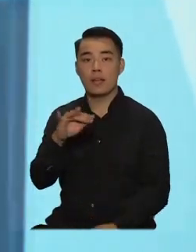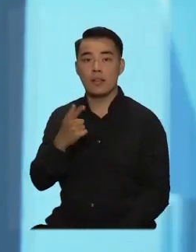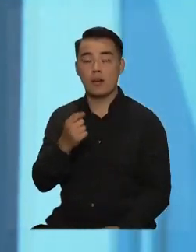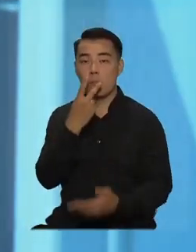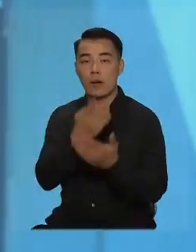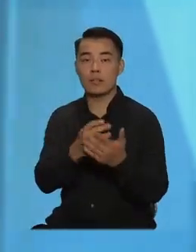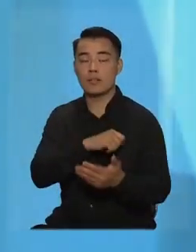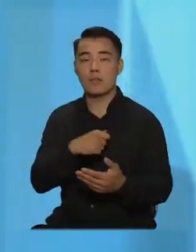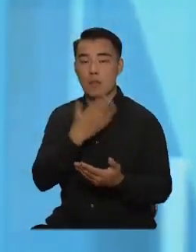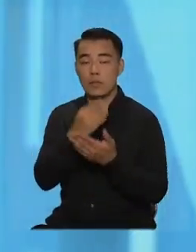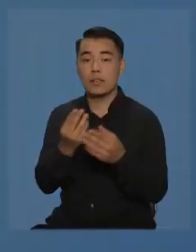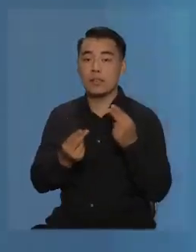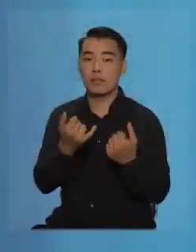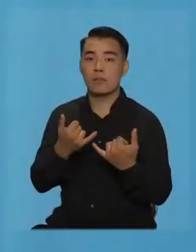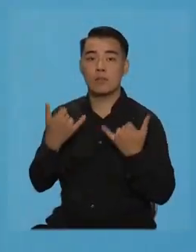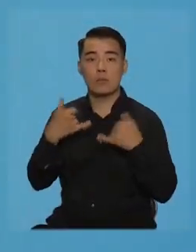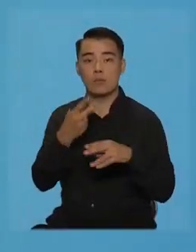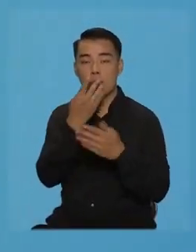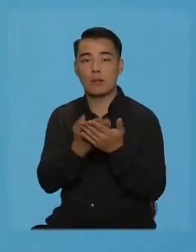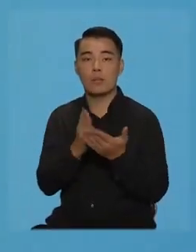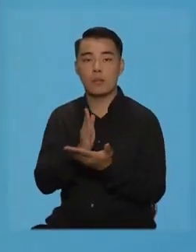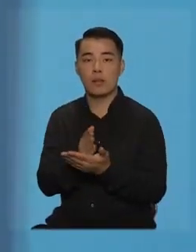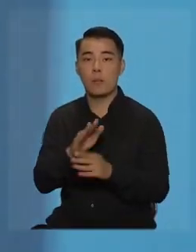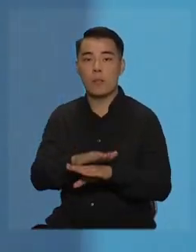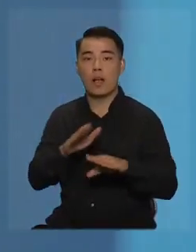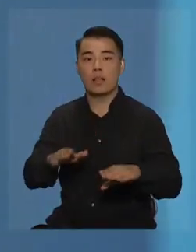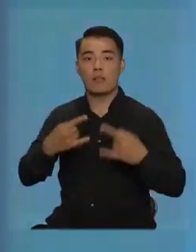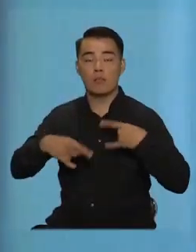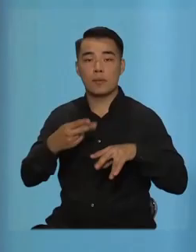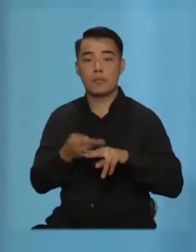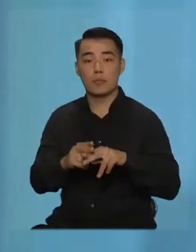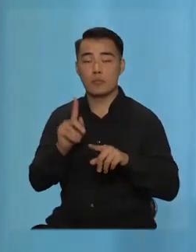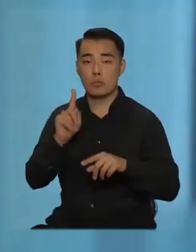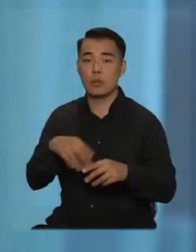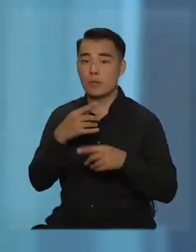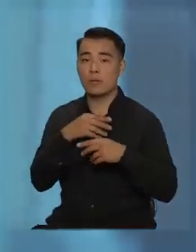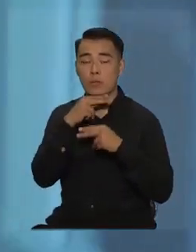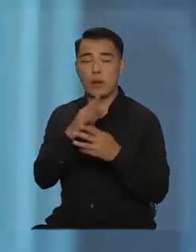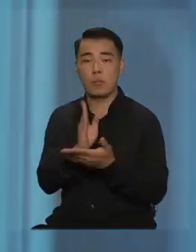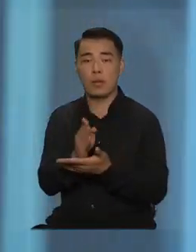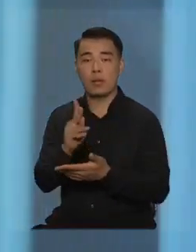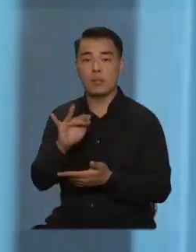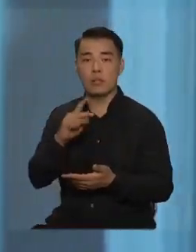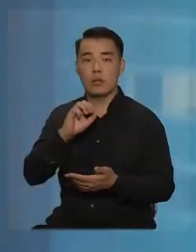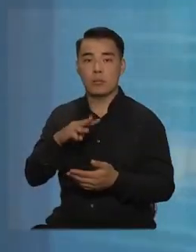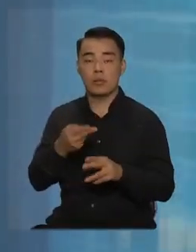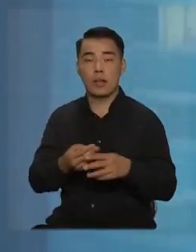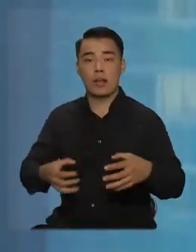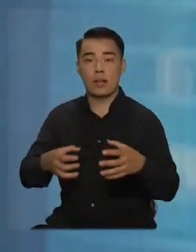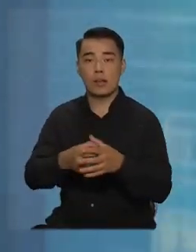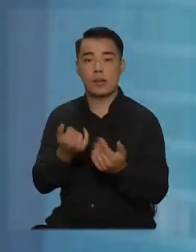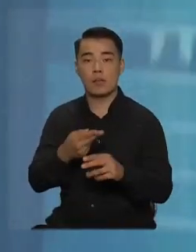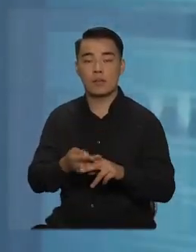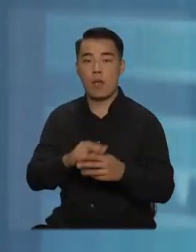өз ойынның өрнегімен көпшілік көңілінен шығуда. Балалар футболда назардан тыс қалып жатқан жоқ. Freedom Broker компаниясы қаржылай